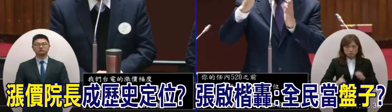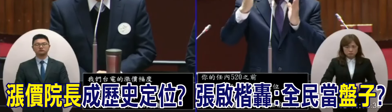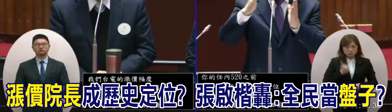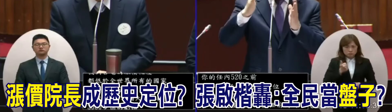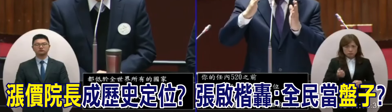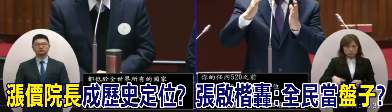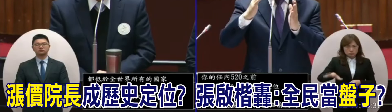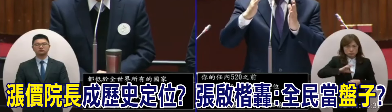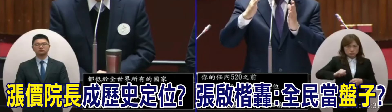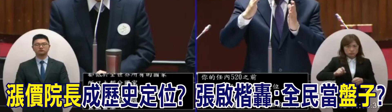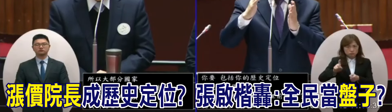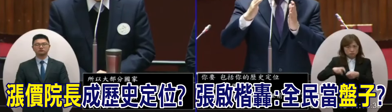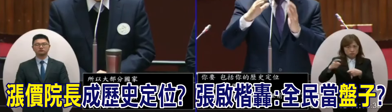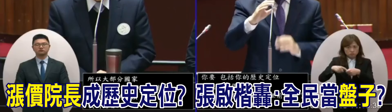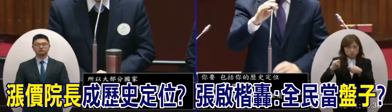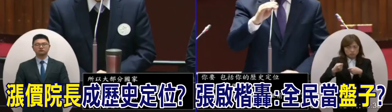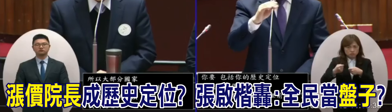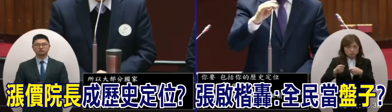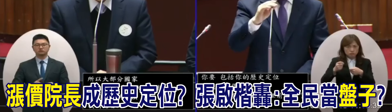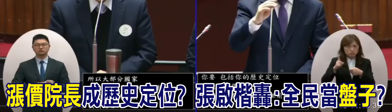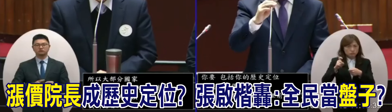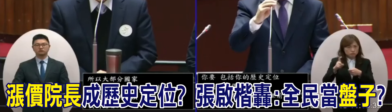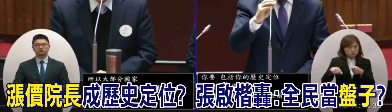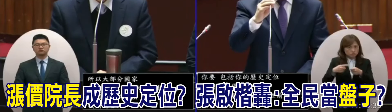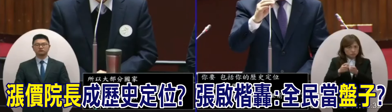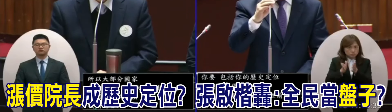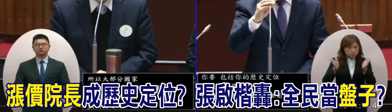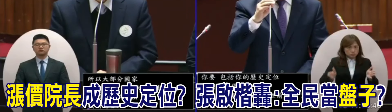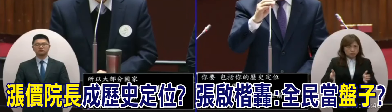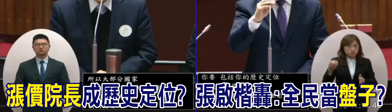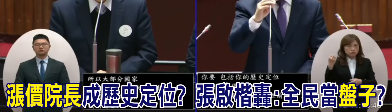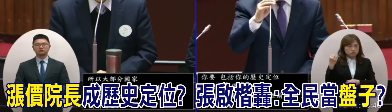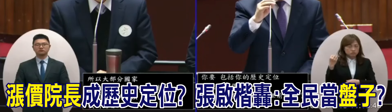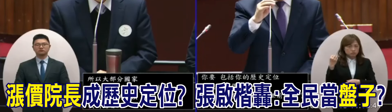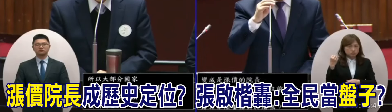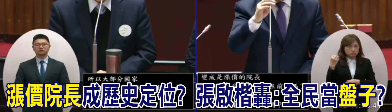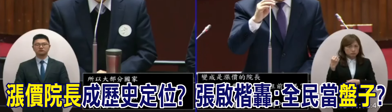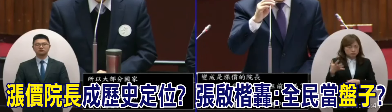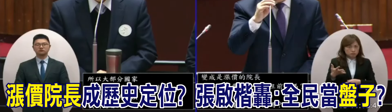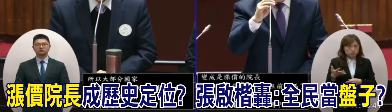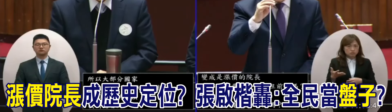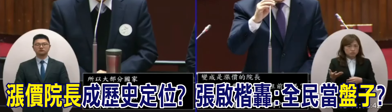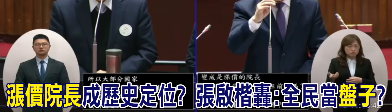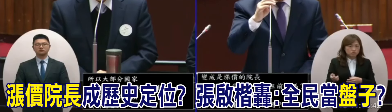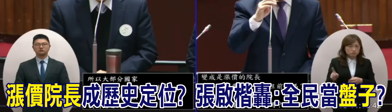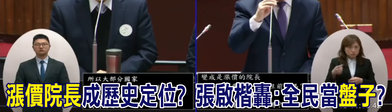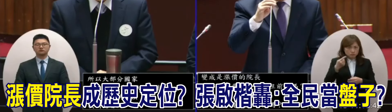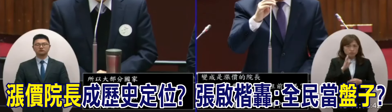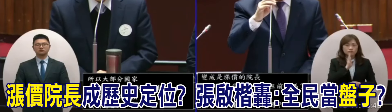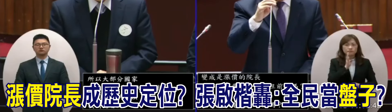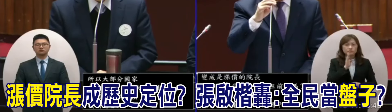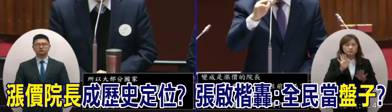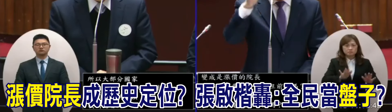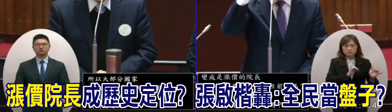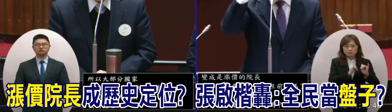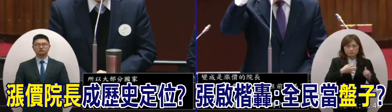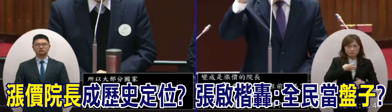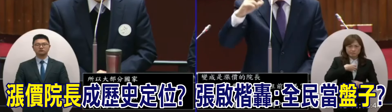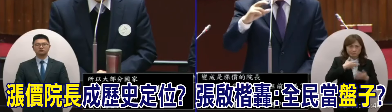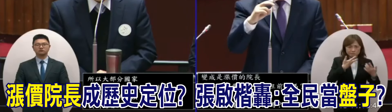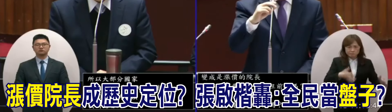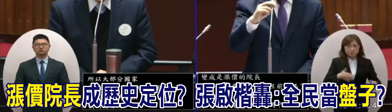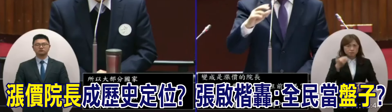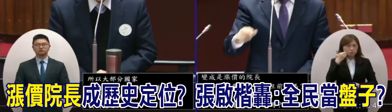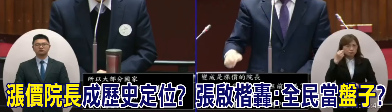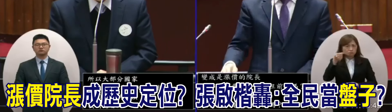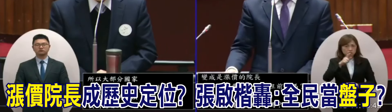收幅最大。 对， 民间现在反对的声音非常的大，特别是会带动物价，你有没有考虑过这